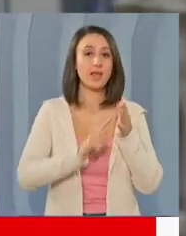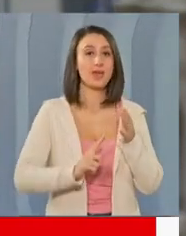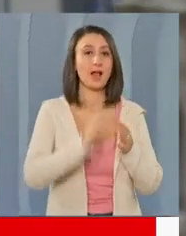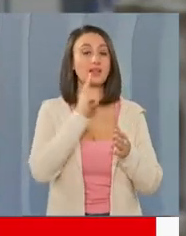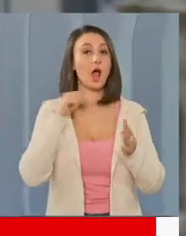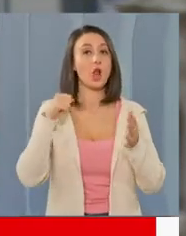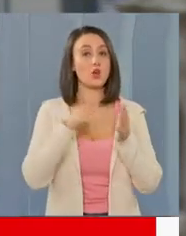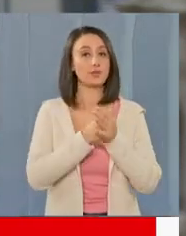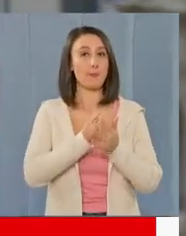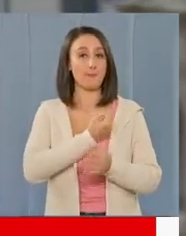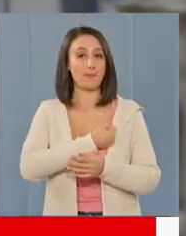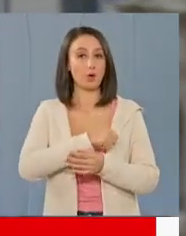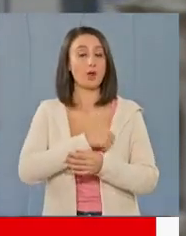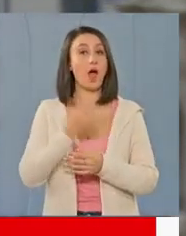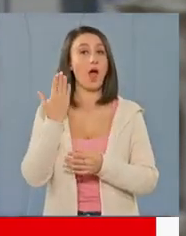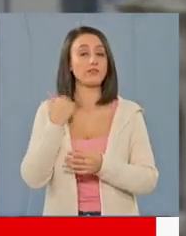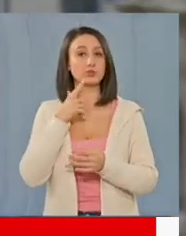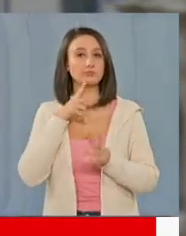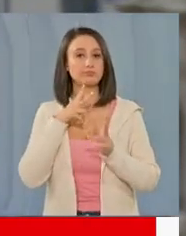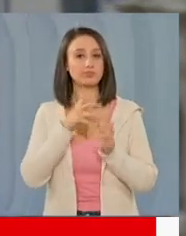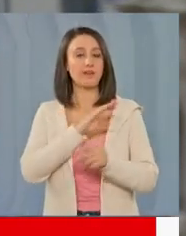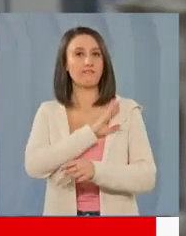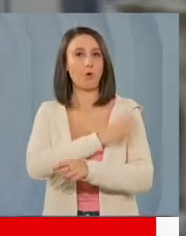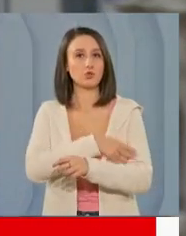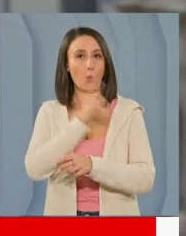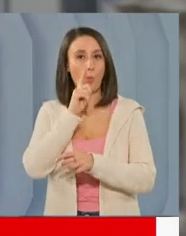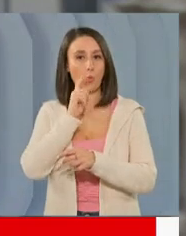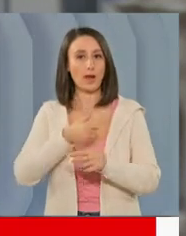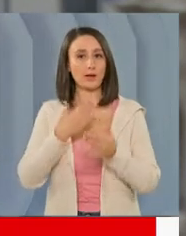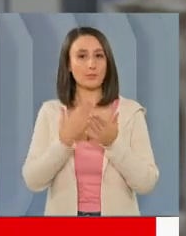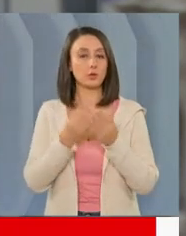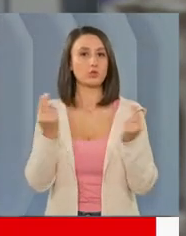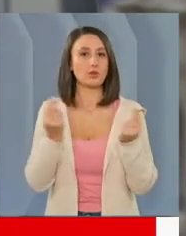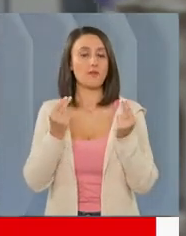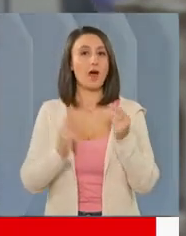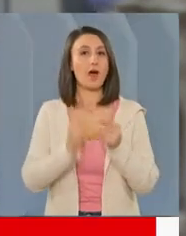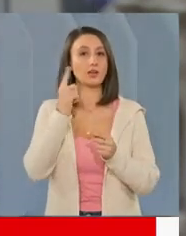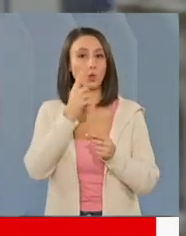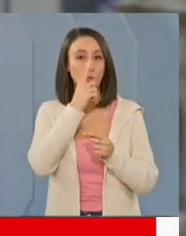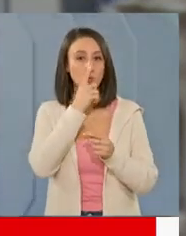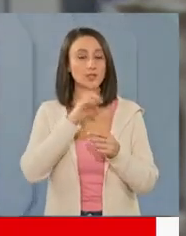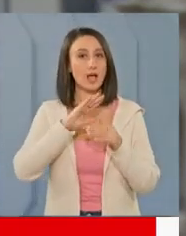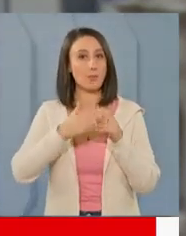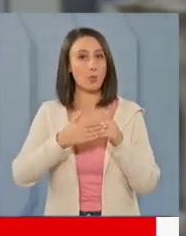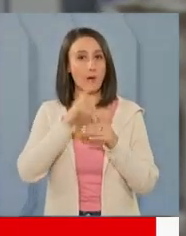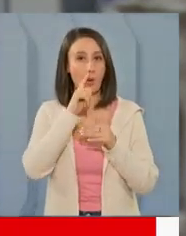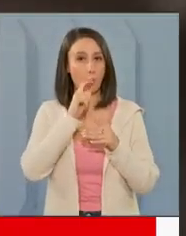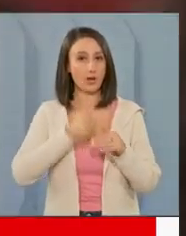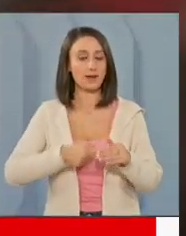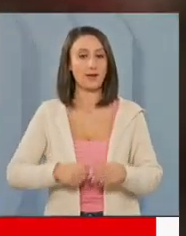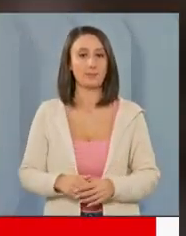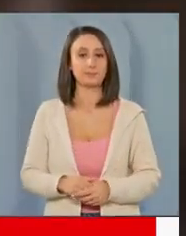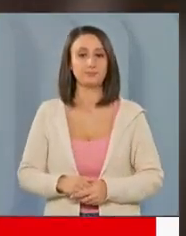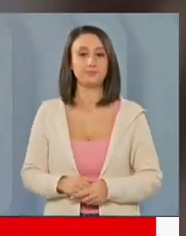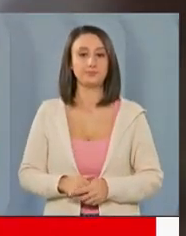racheta care a avut a lovit Polonia a fost trasă de forțele ucrainene asupra unei rachete rusești care se apropia de Ucraina